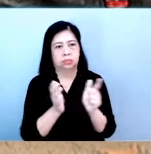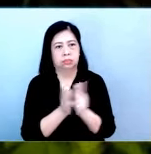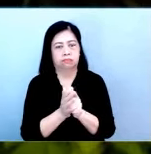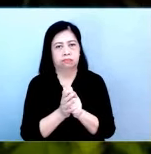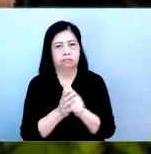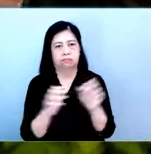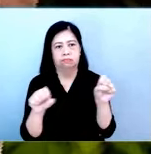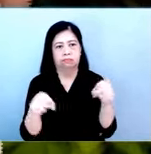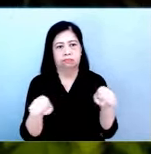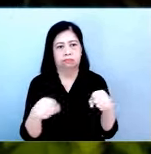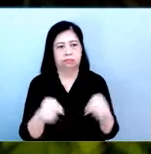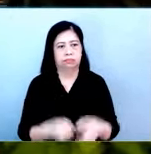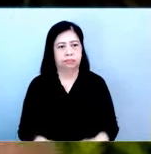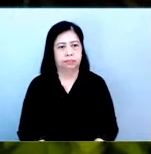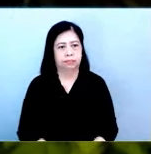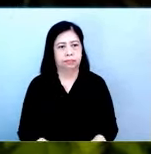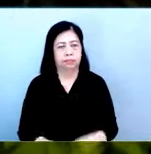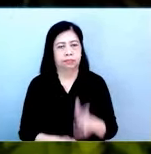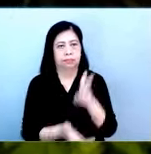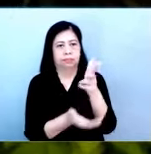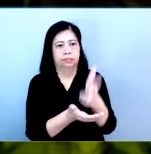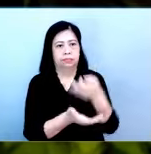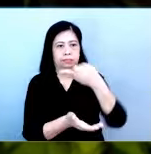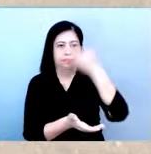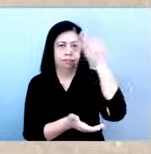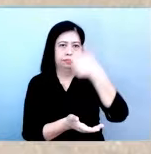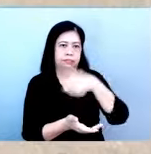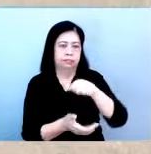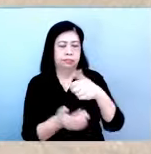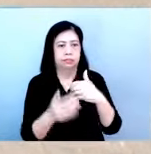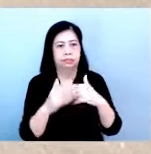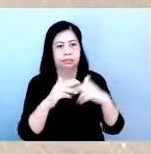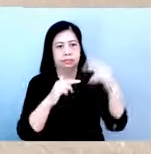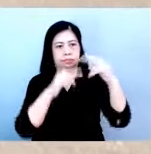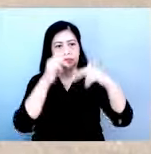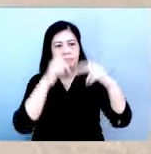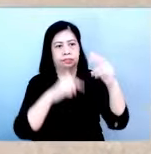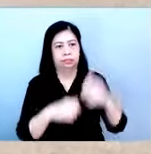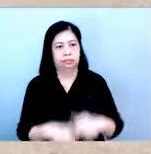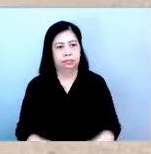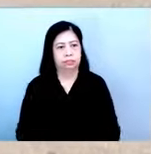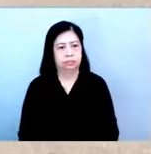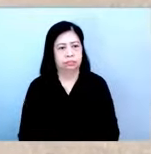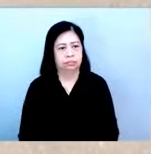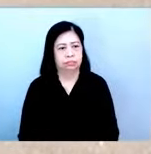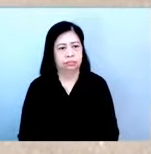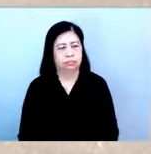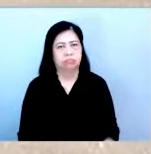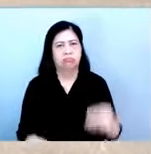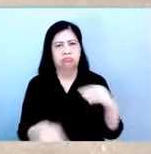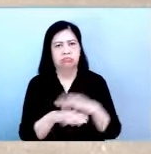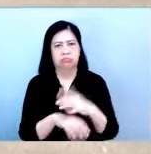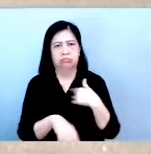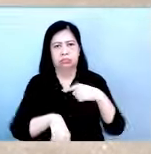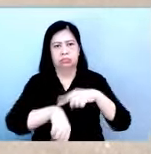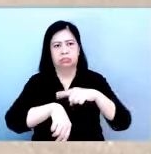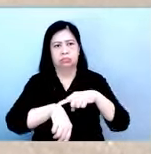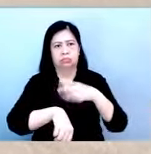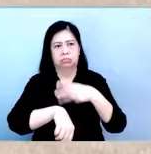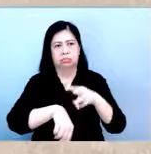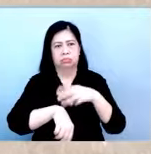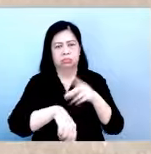motorcycles being parked in front of any buildings. Siyempre, apektado lang yung namin yung oras kasi per biyahe